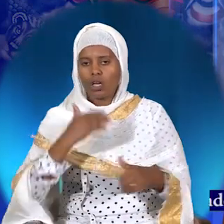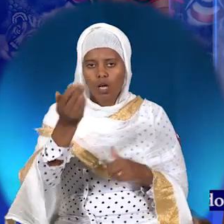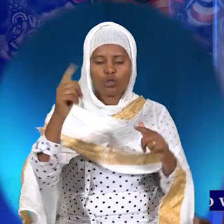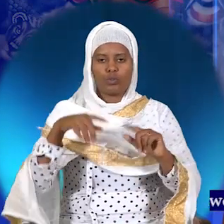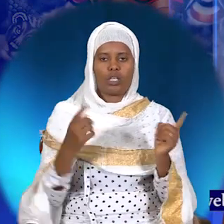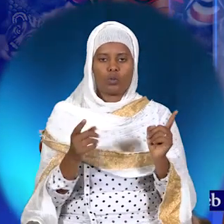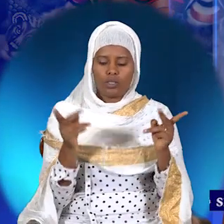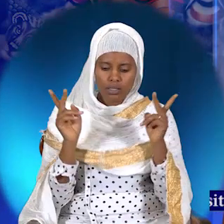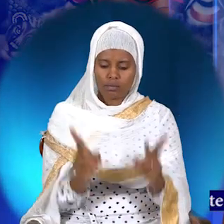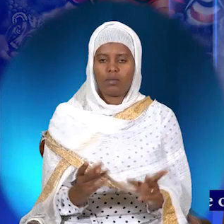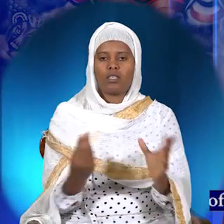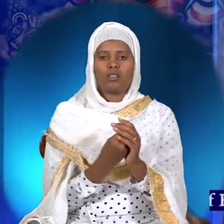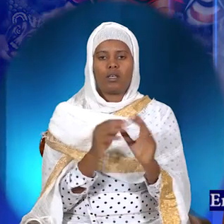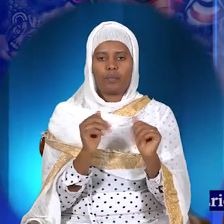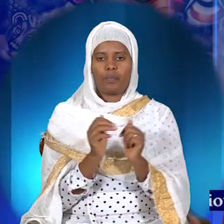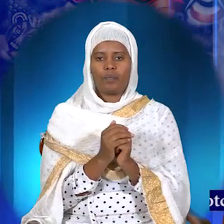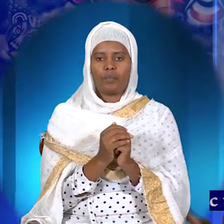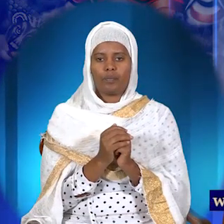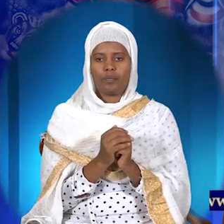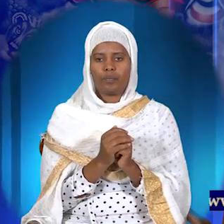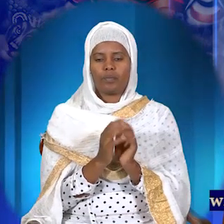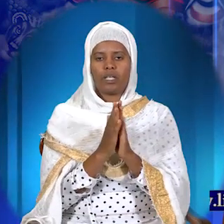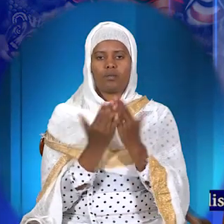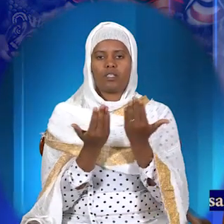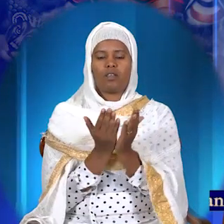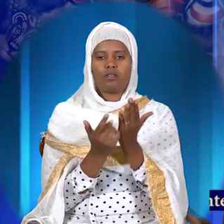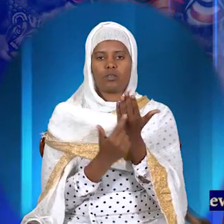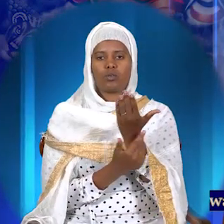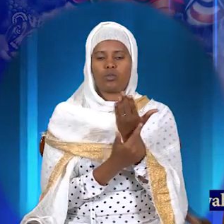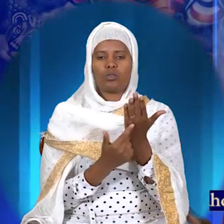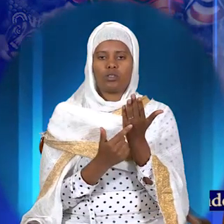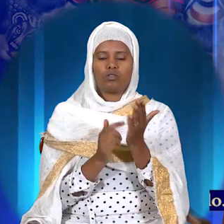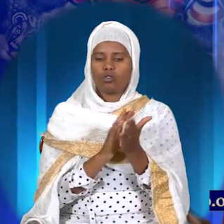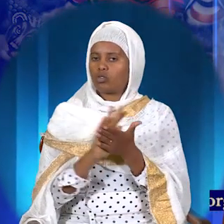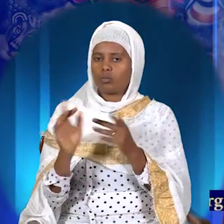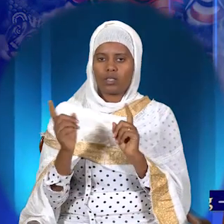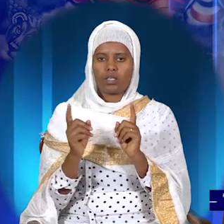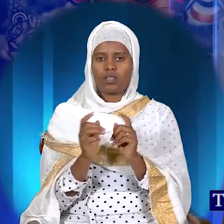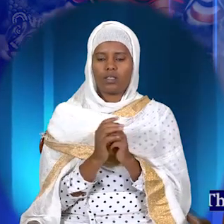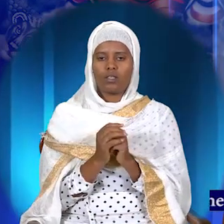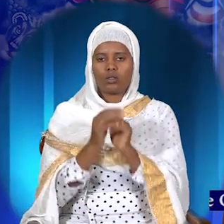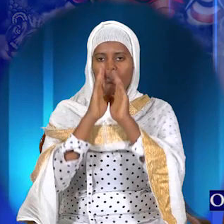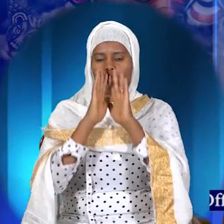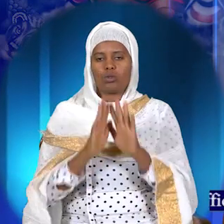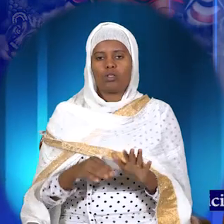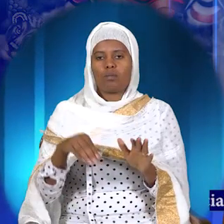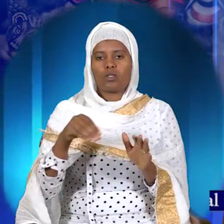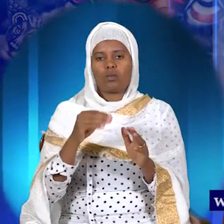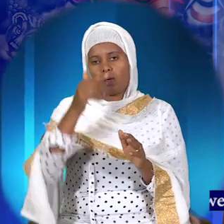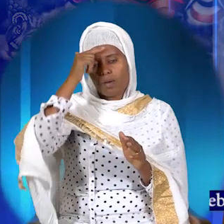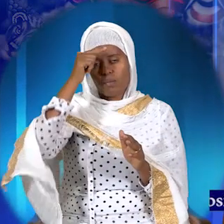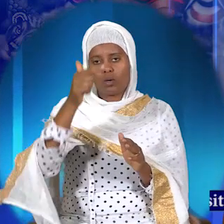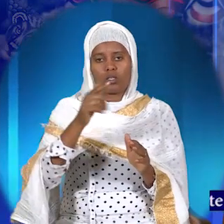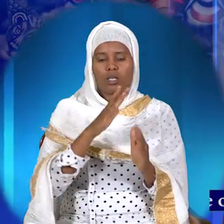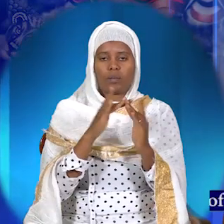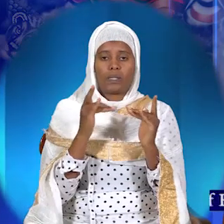ቅዱስ ድማ ድሒሮም መፂኦም ዝብል ናይ መፅሓፍ ቅዱስ ትምህርቲ ፍፁም የለን። ነዚ እውን ቅዱስ